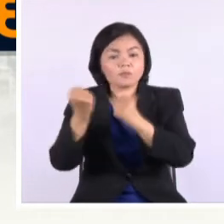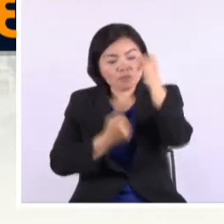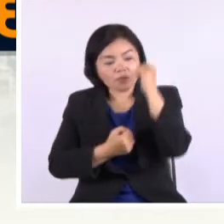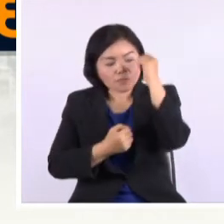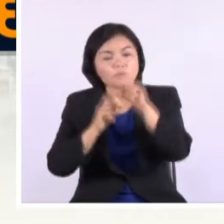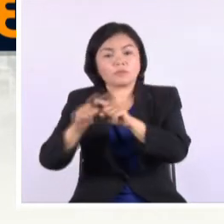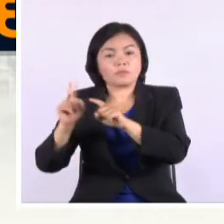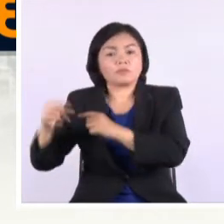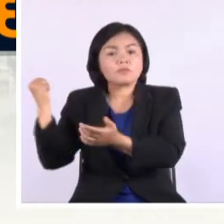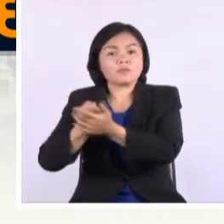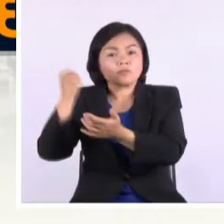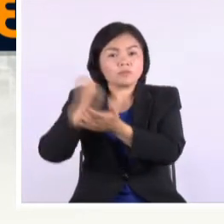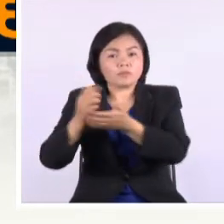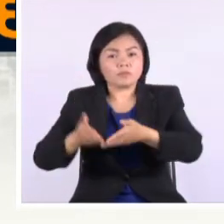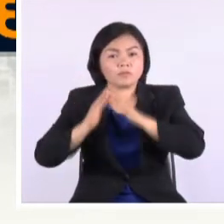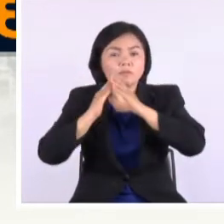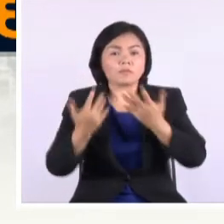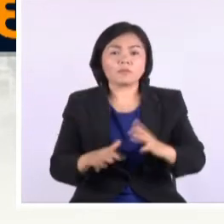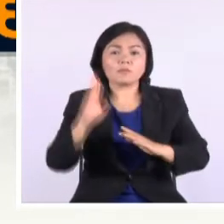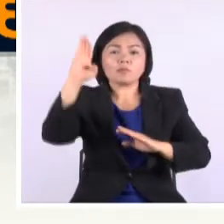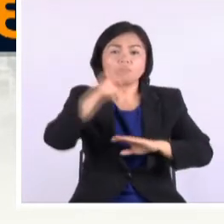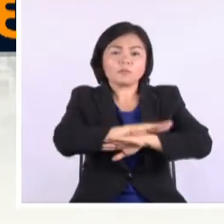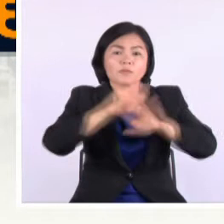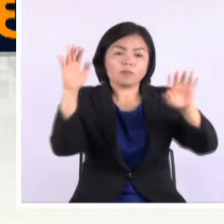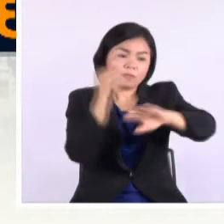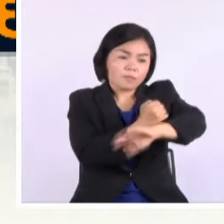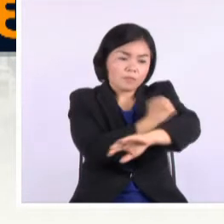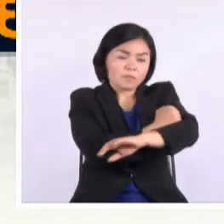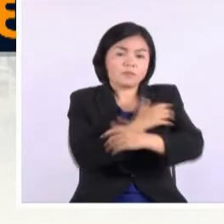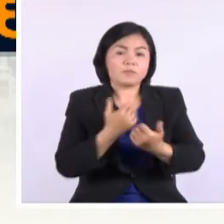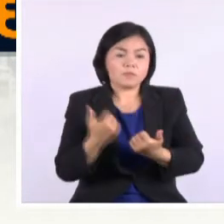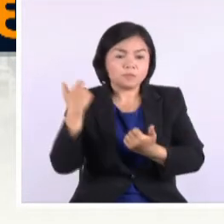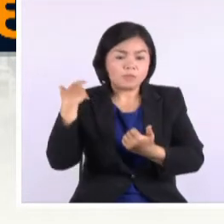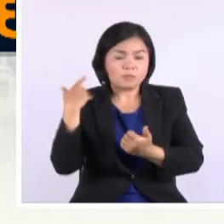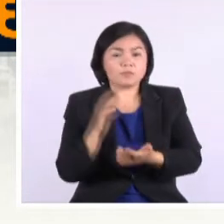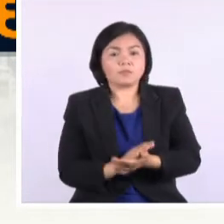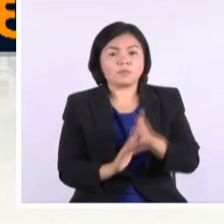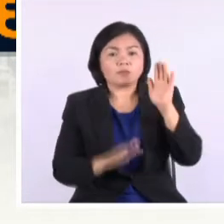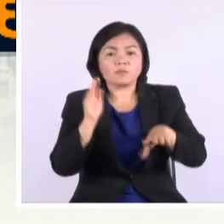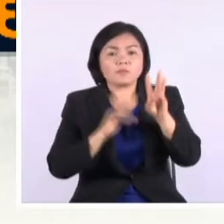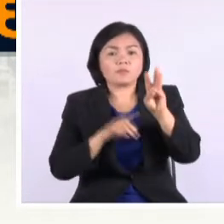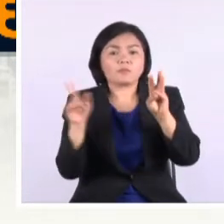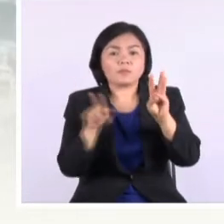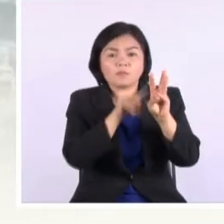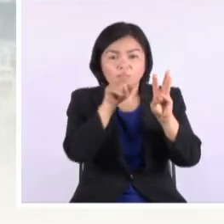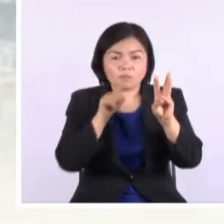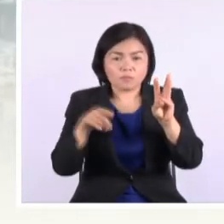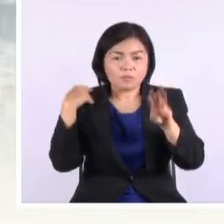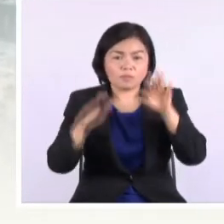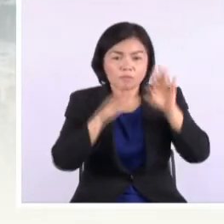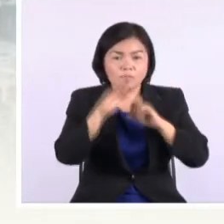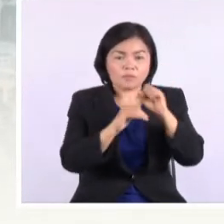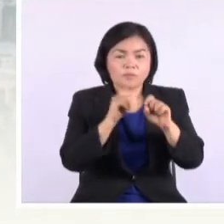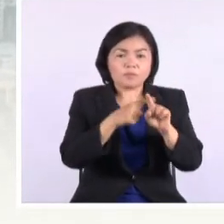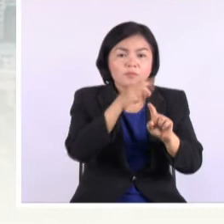ครับสำหรับธุรกิจที่เลิกจ้างเลยครับมีจำนวน 1,200อีก 61รายลดลงไป 6เปอร์เซ็นต์เมื่อเทียบกับช่วงเดือนมิถุนายน